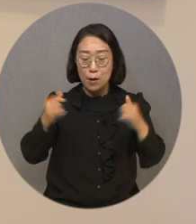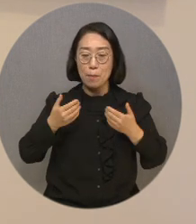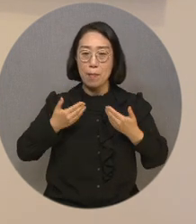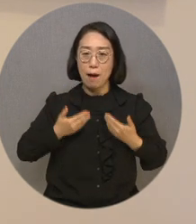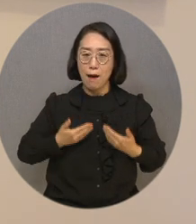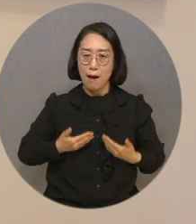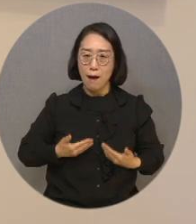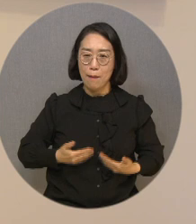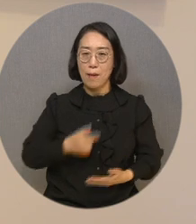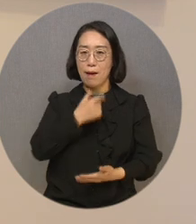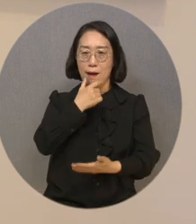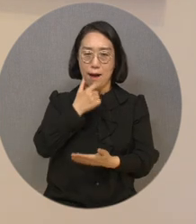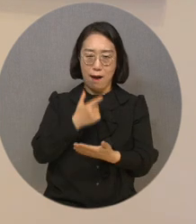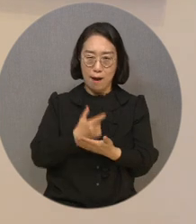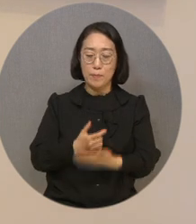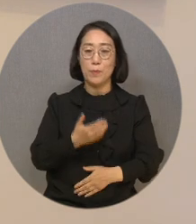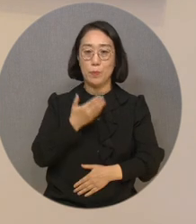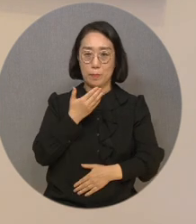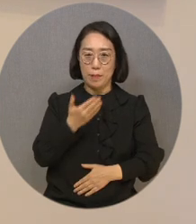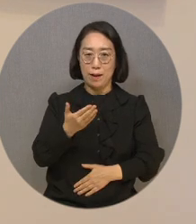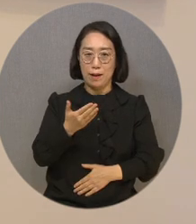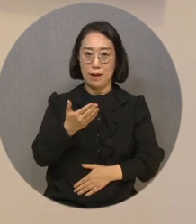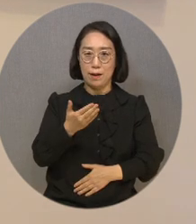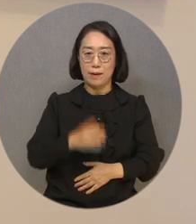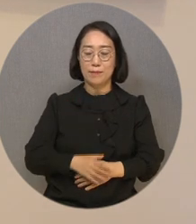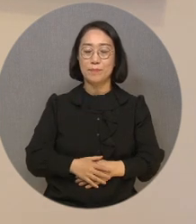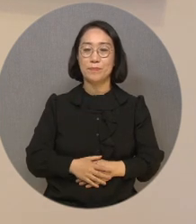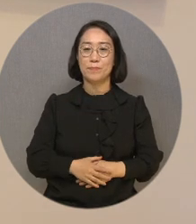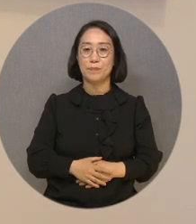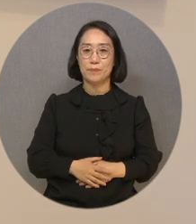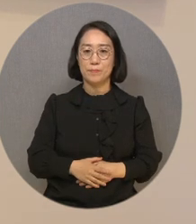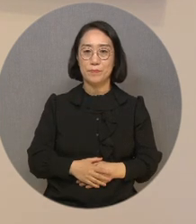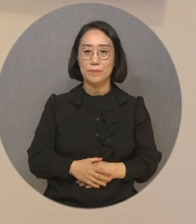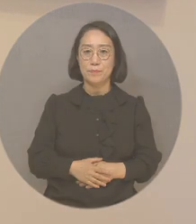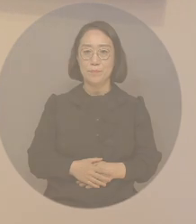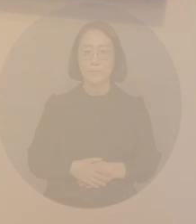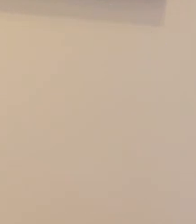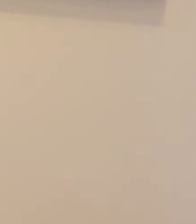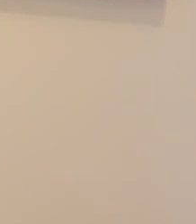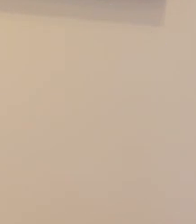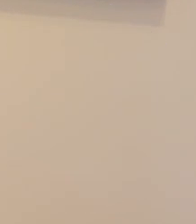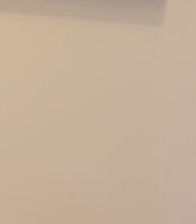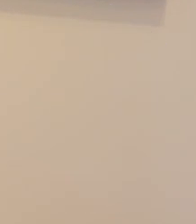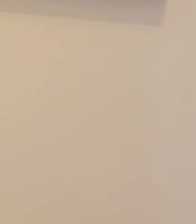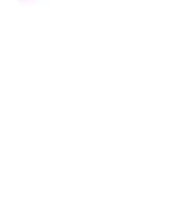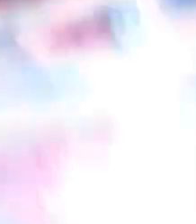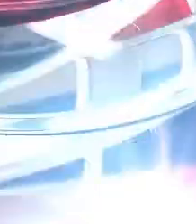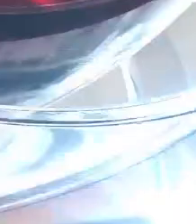잔잔한 감동으로 다가오고 있습니다. 복지TV 뉴스 배은아입니다.